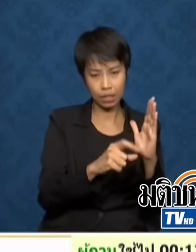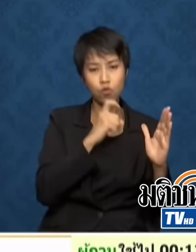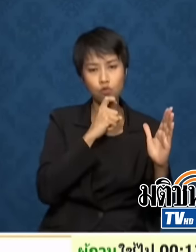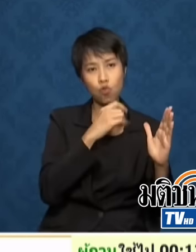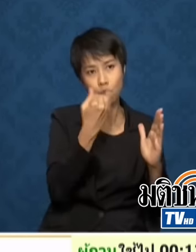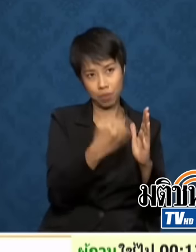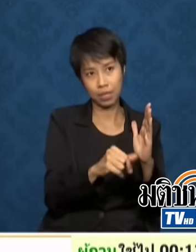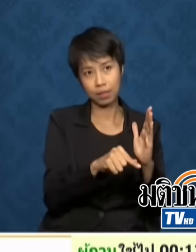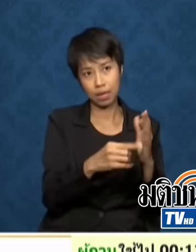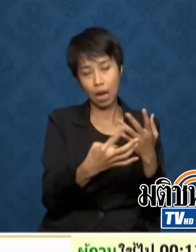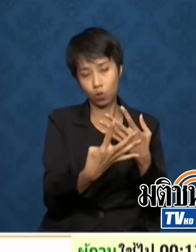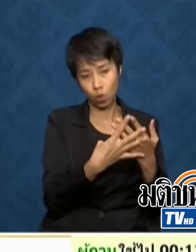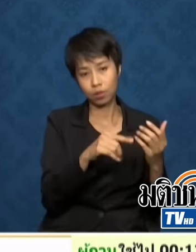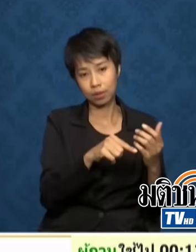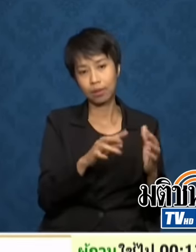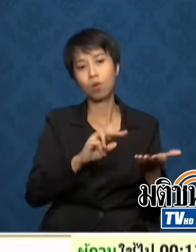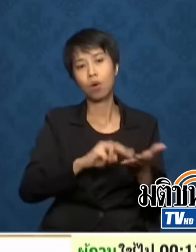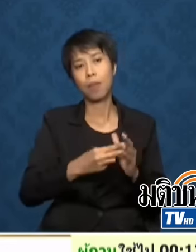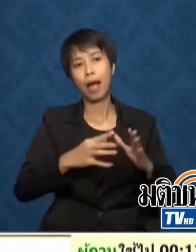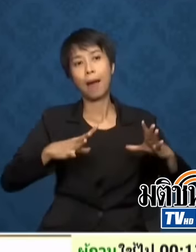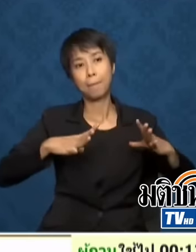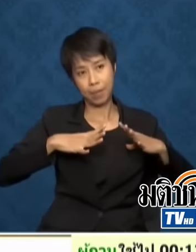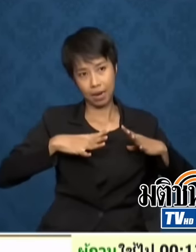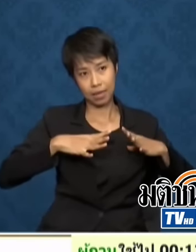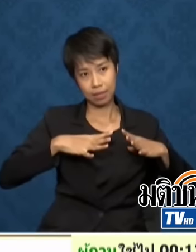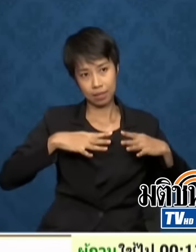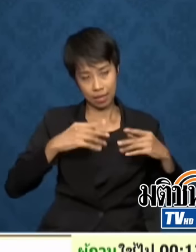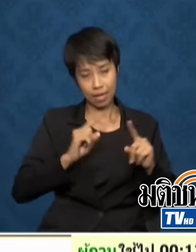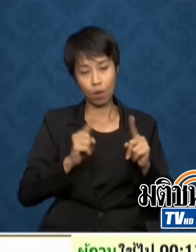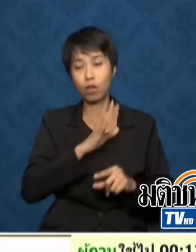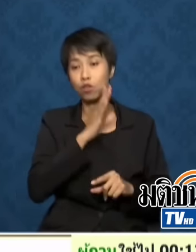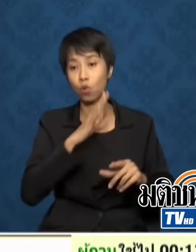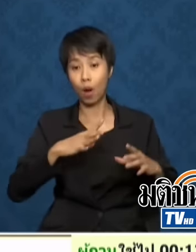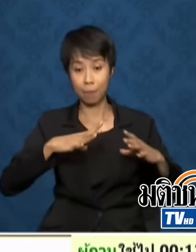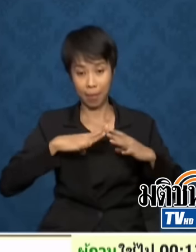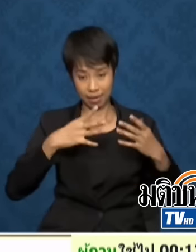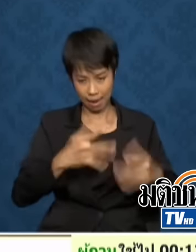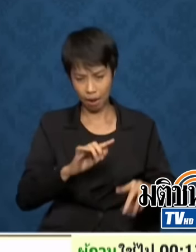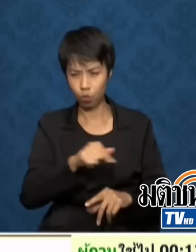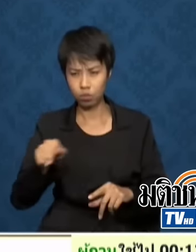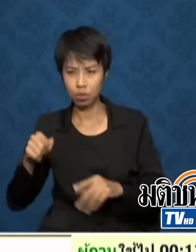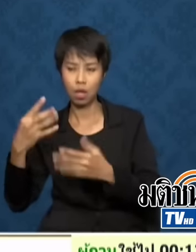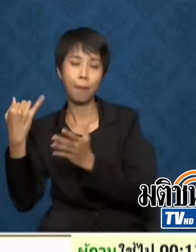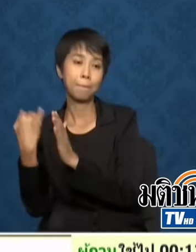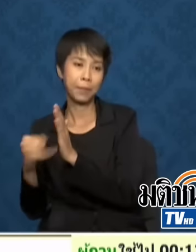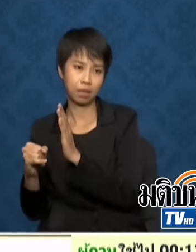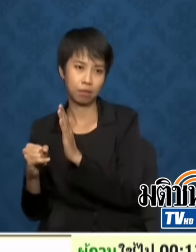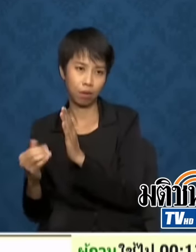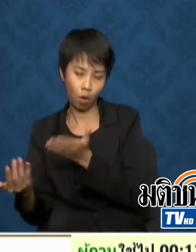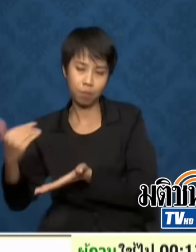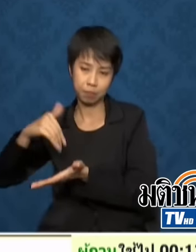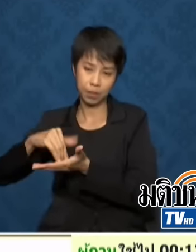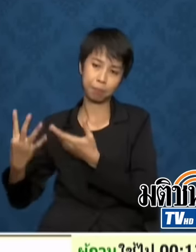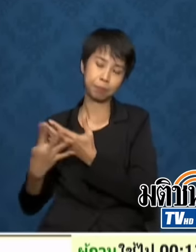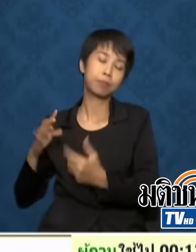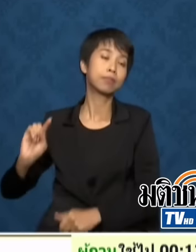จำนวนมากที่พักโทษแล้วไปผิดเงื่อนไขก็กลับเข้ามา